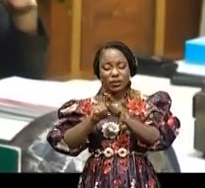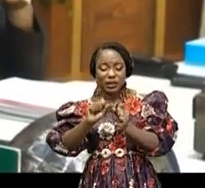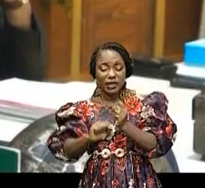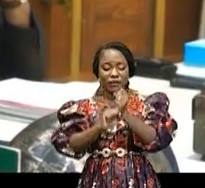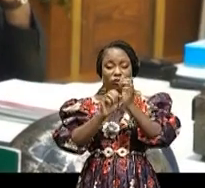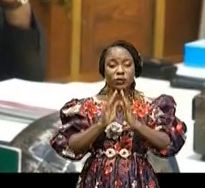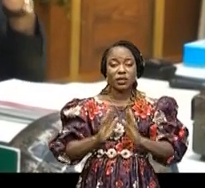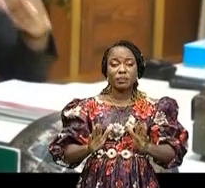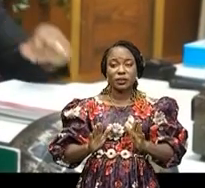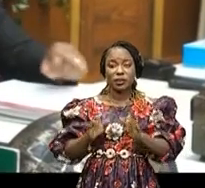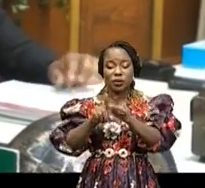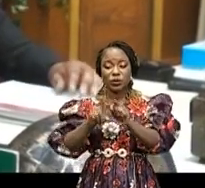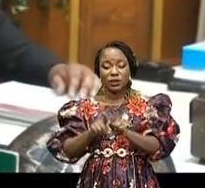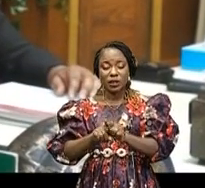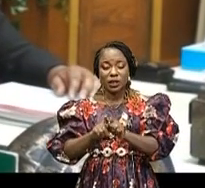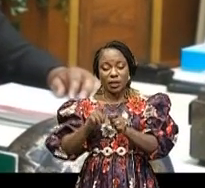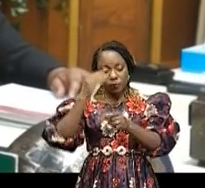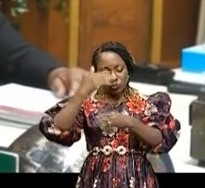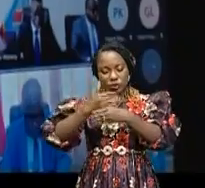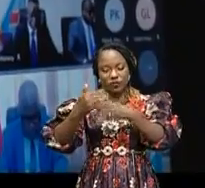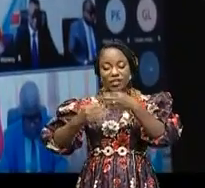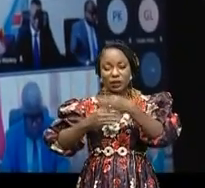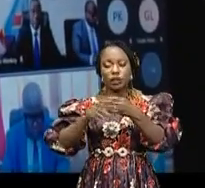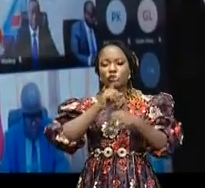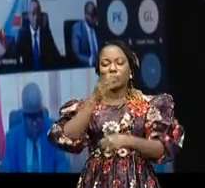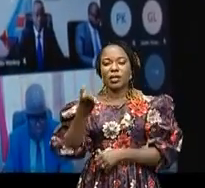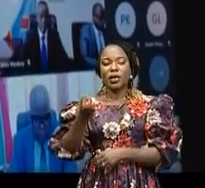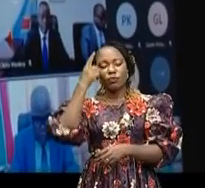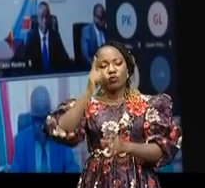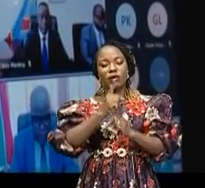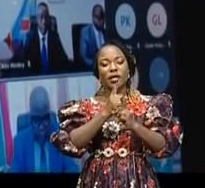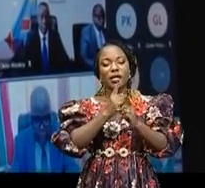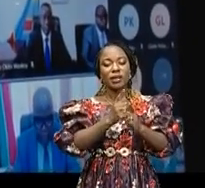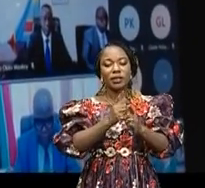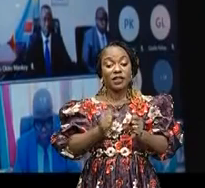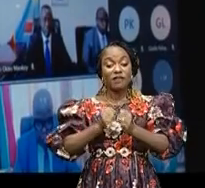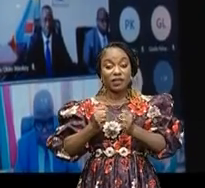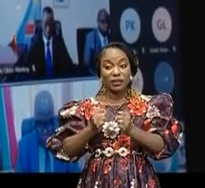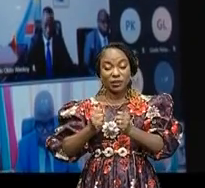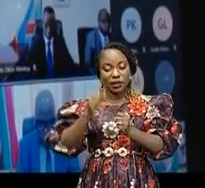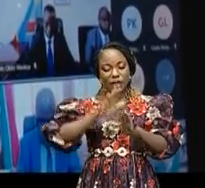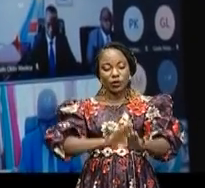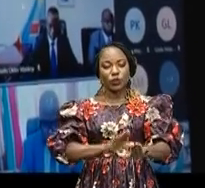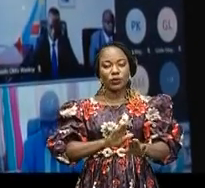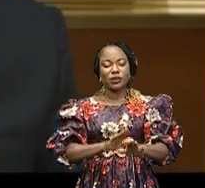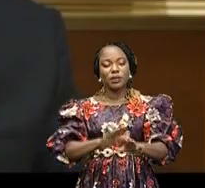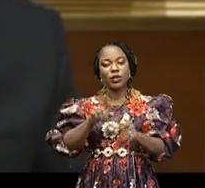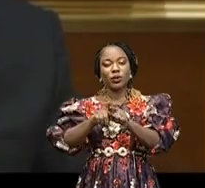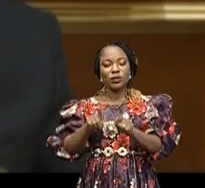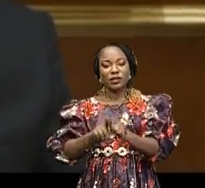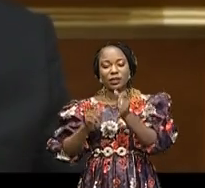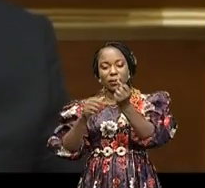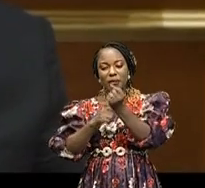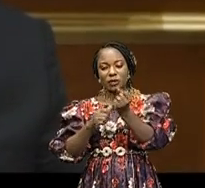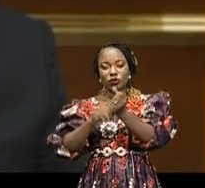de capacité des ressources humaines et des infrastructures, afin de garantir l'efficacité attendue aussi bien du